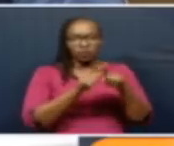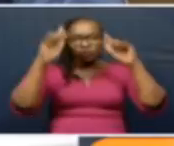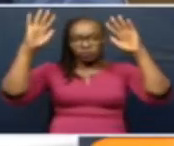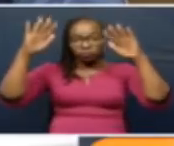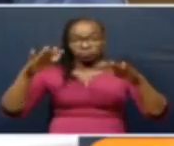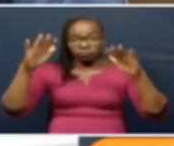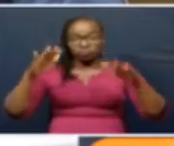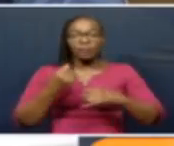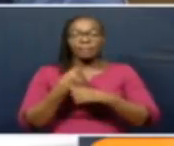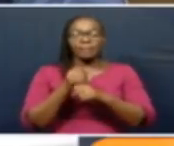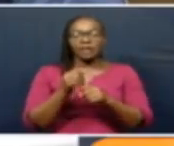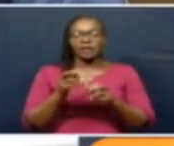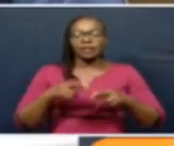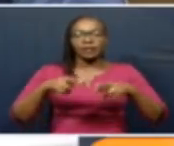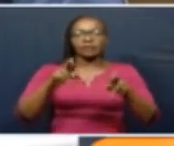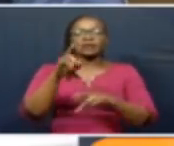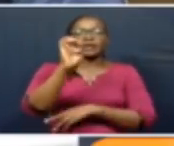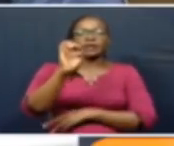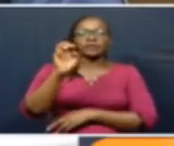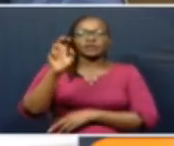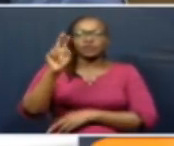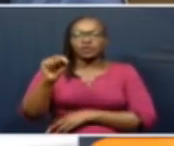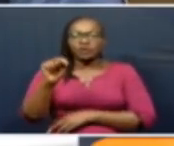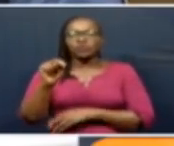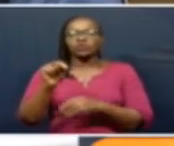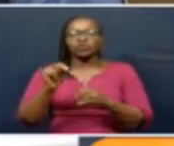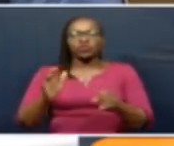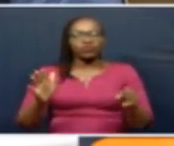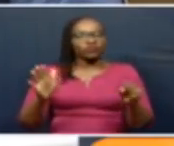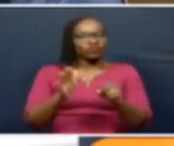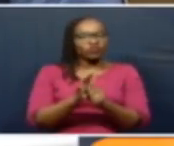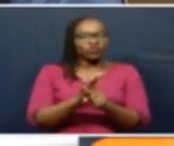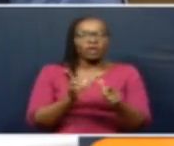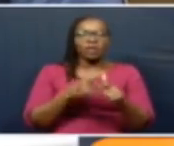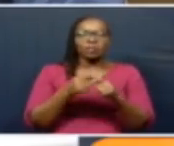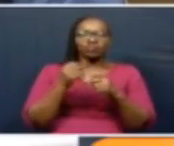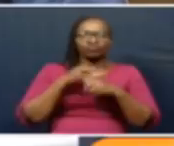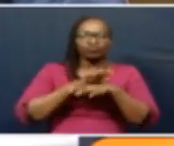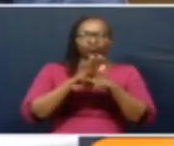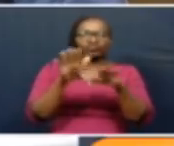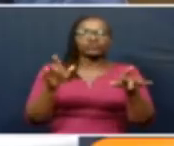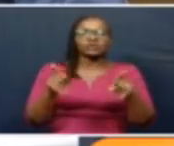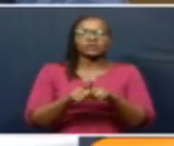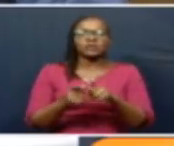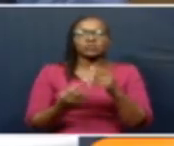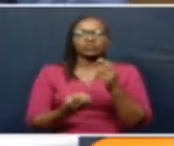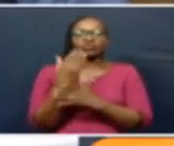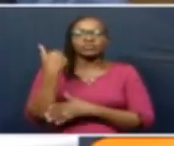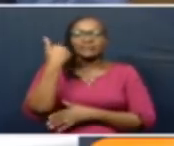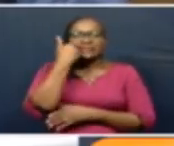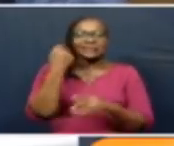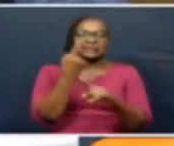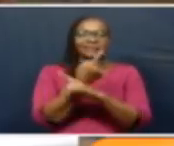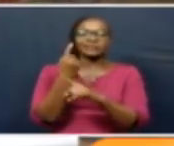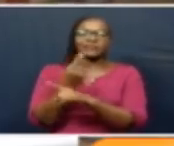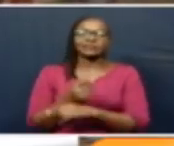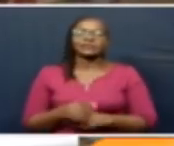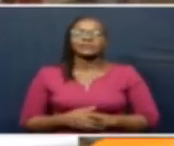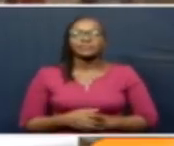imesababisha mto Ewasonyiro kujaa kabisa na kuibua hofu ya mlipuko wa maradhi kama vile kipindupindu.